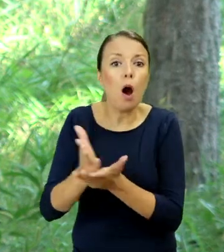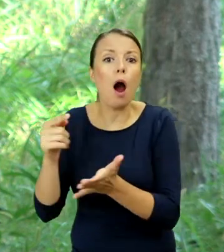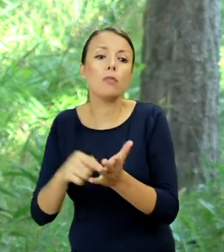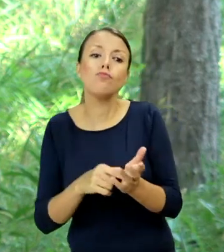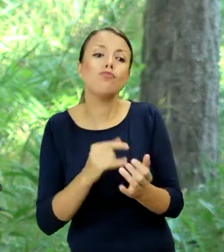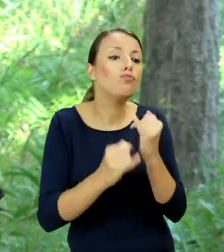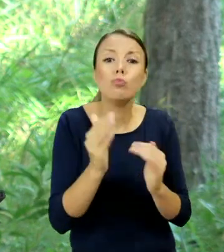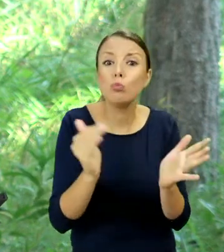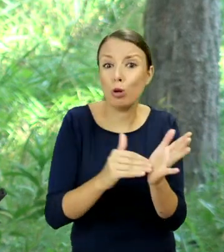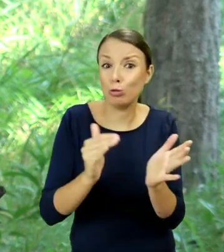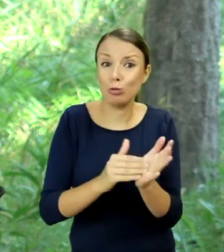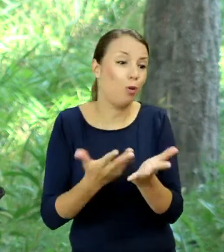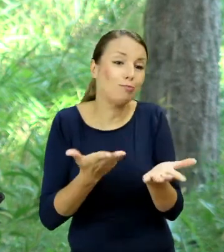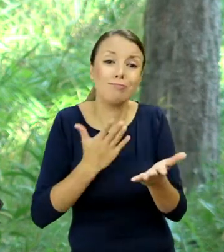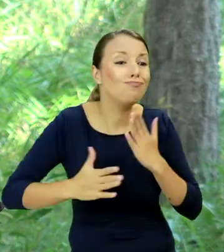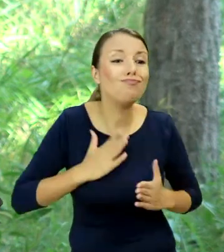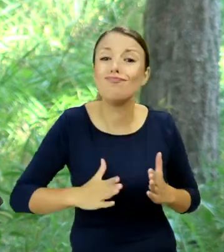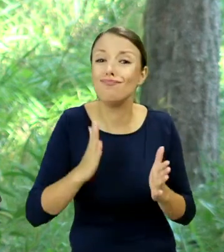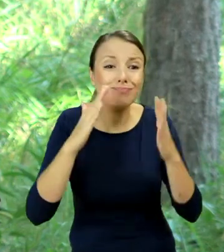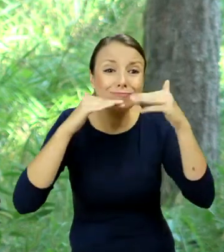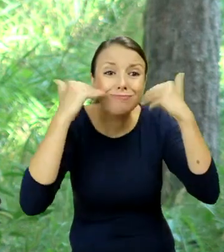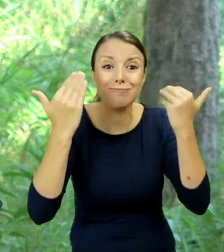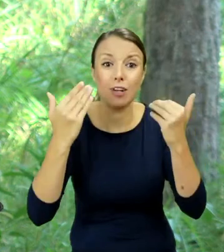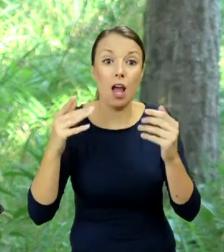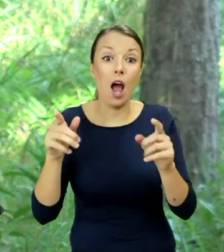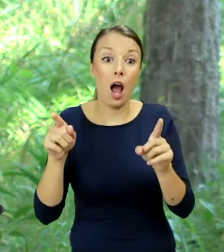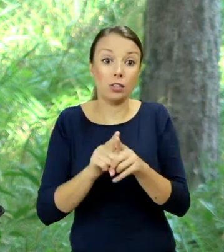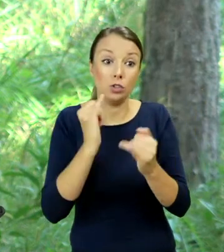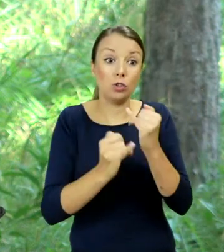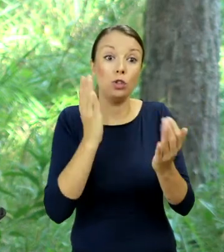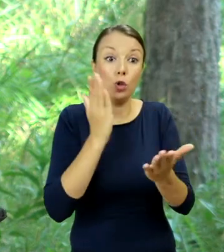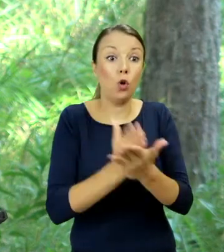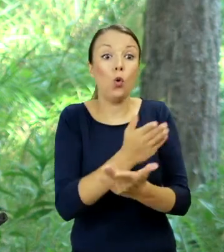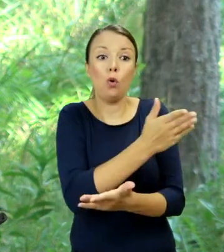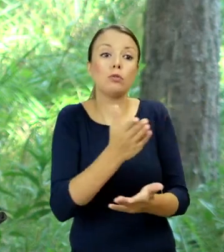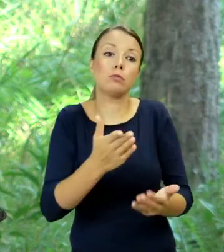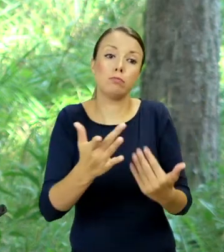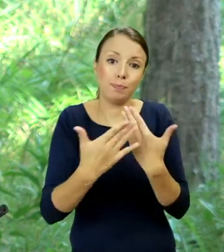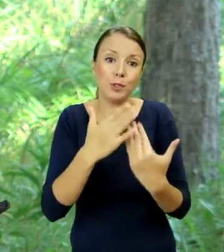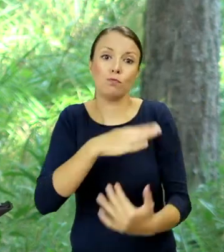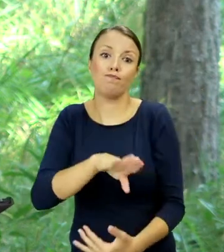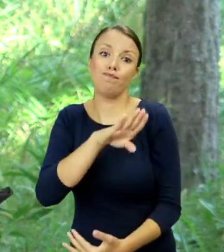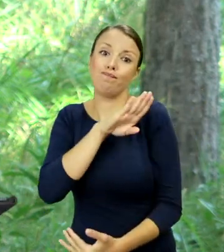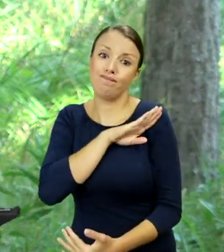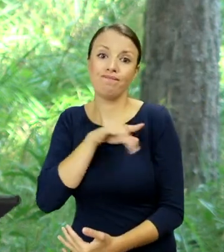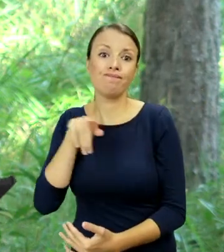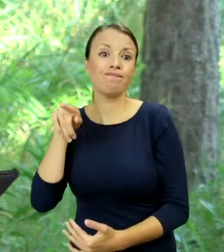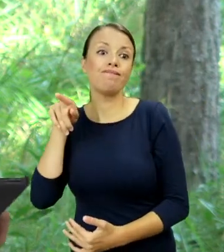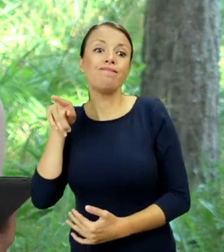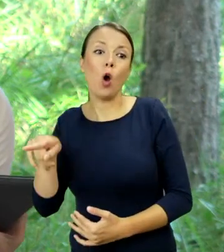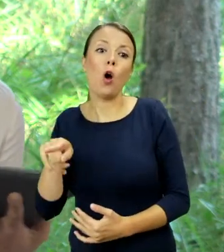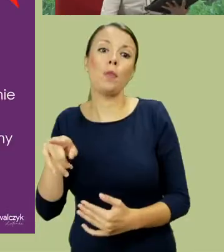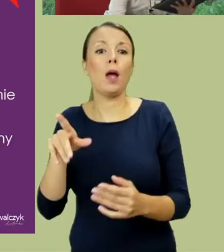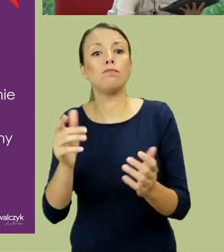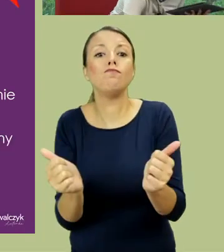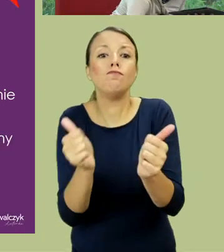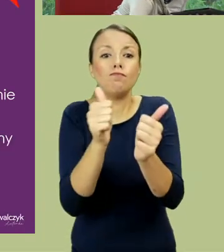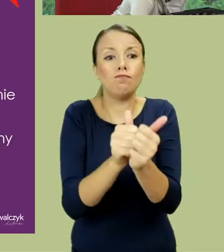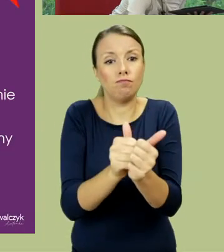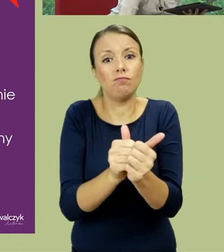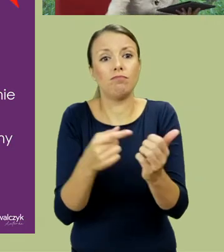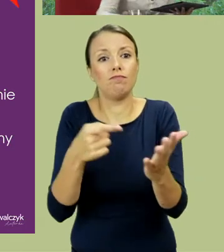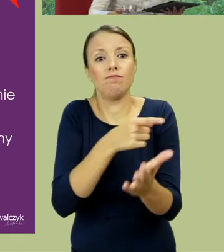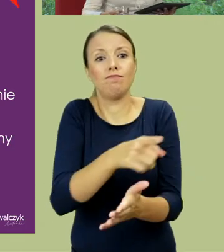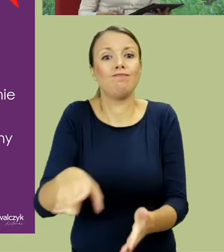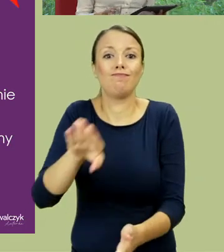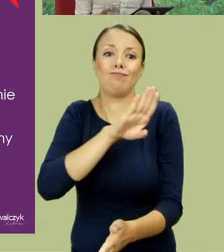wszystko za późne, anioła spojrzeniem odlatującej duszy wskazać drogę do nieba. Więc